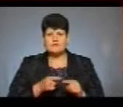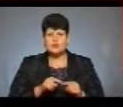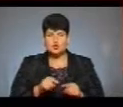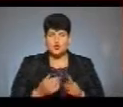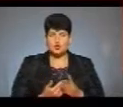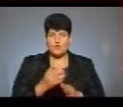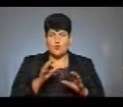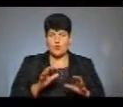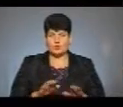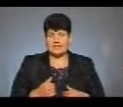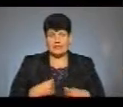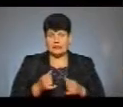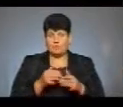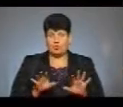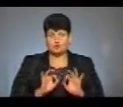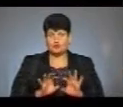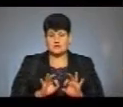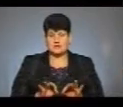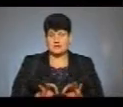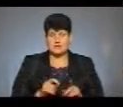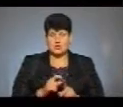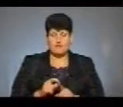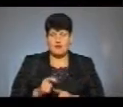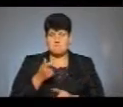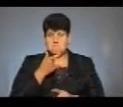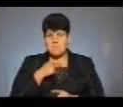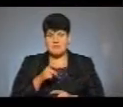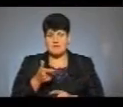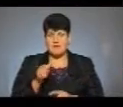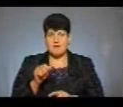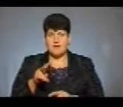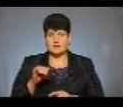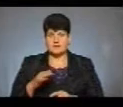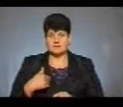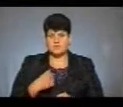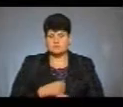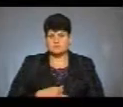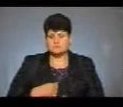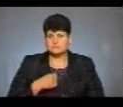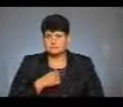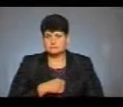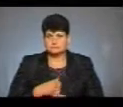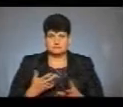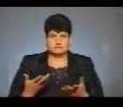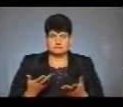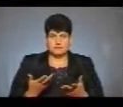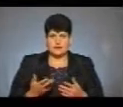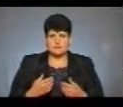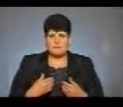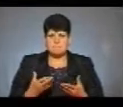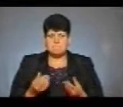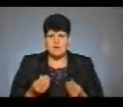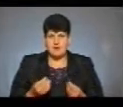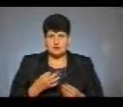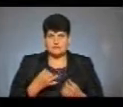кодексу. А я не можу пояснити слова пані Галини. Вони взагалі нас не то що обурили, як профспілкове середовище, вони вас, м'яко